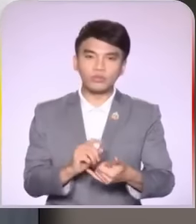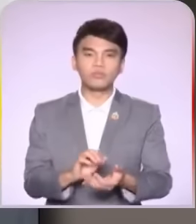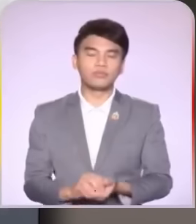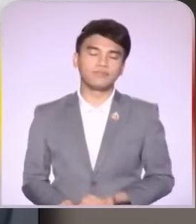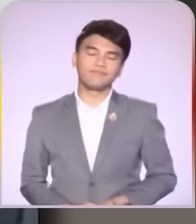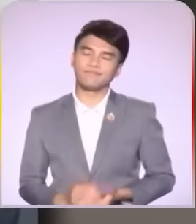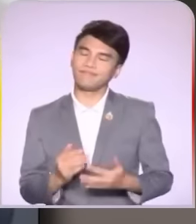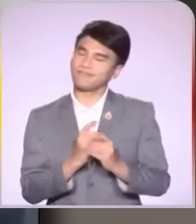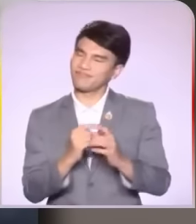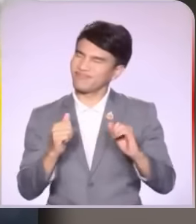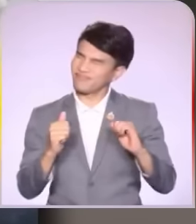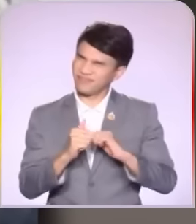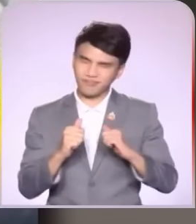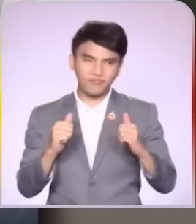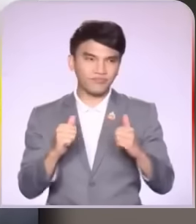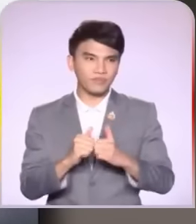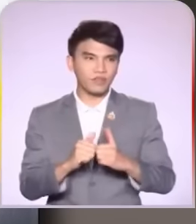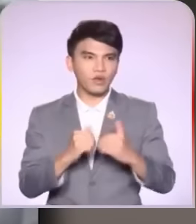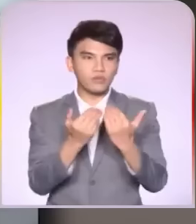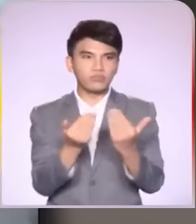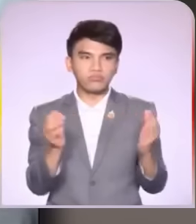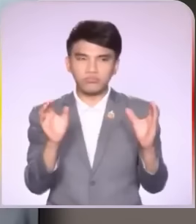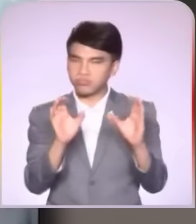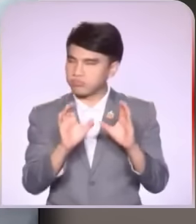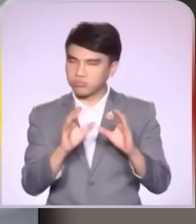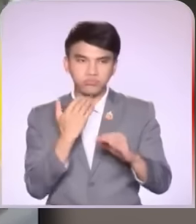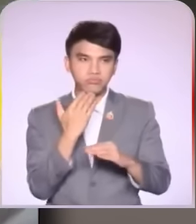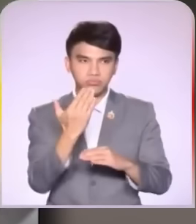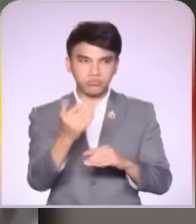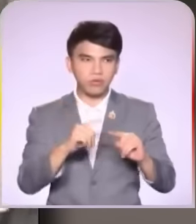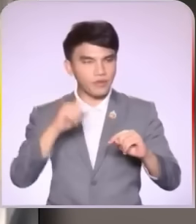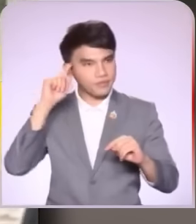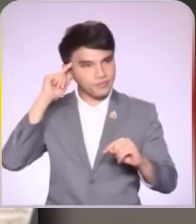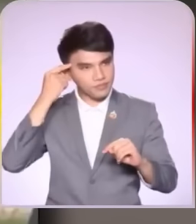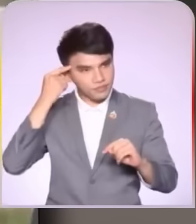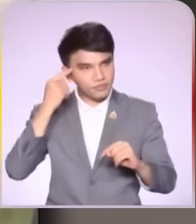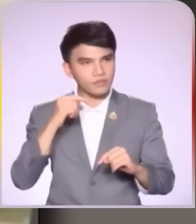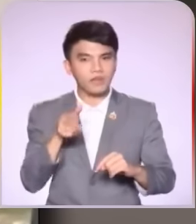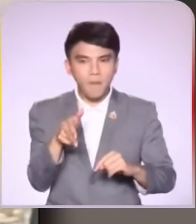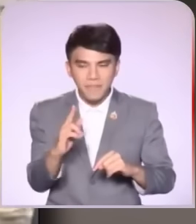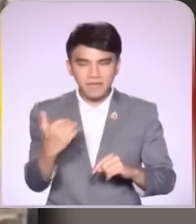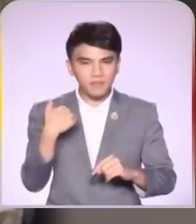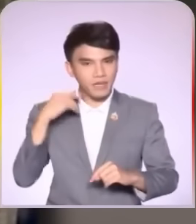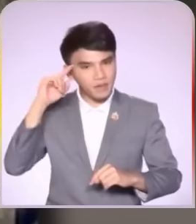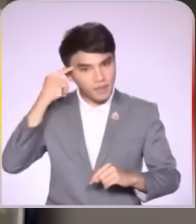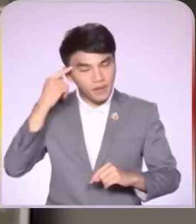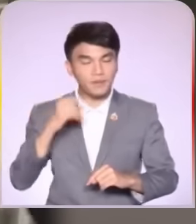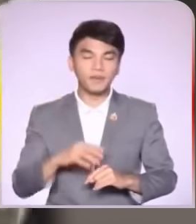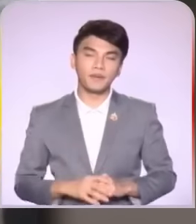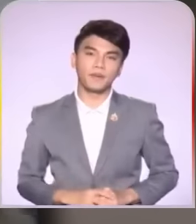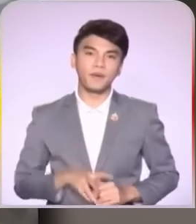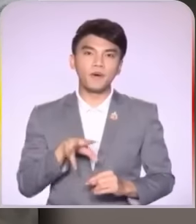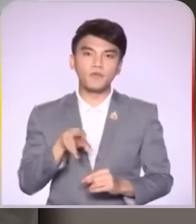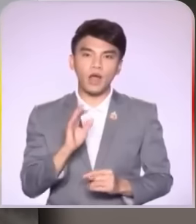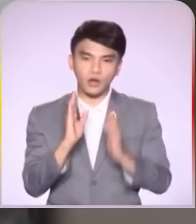ฝั่งนั้นตามรังควานครอบครัวเธอไม่เลิกแต่เธอไม่รู้หรอกนะว่าสามีมีปืนอยู่ด้วยขณะที่